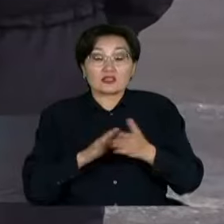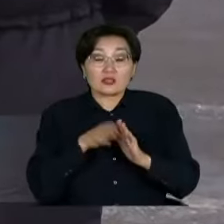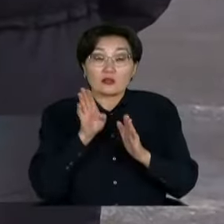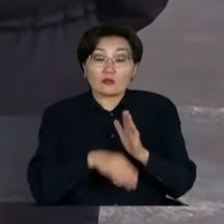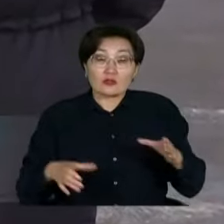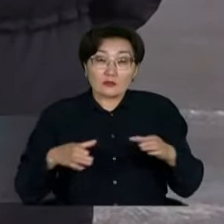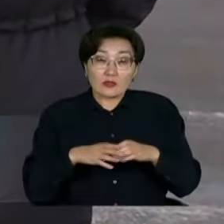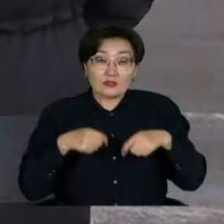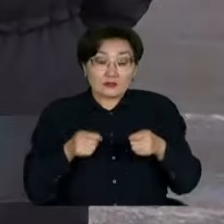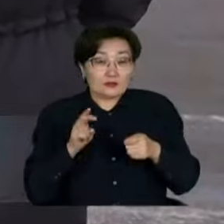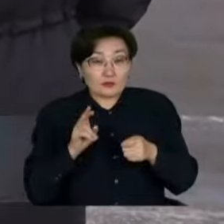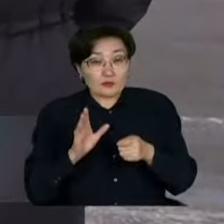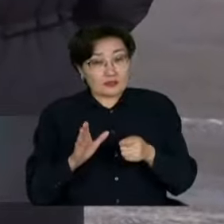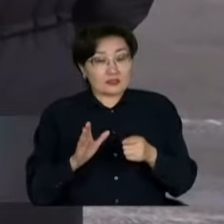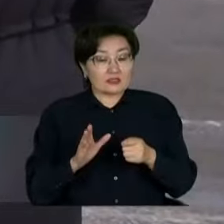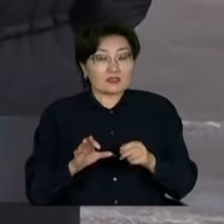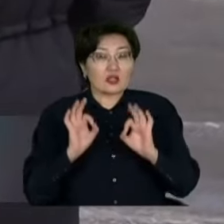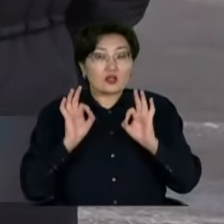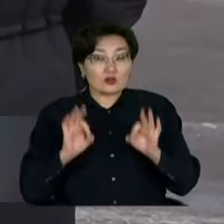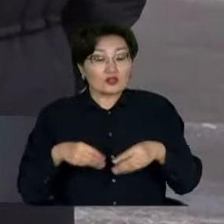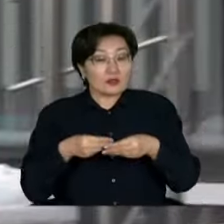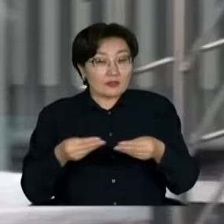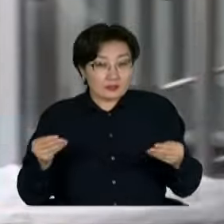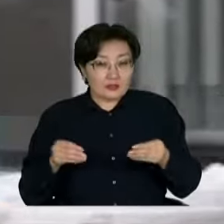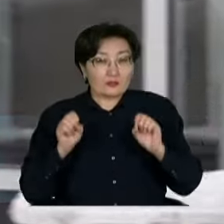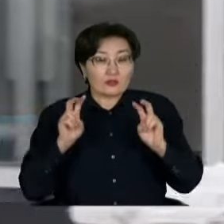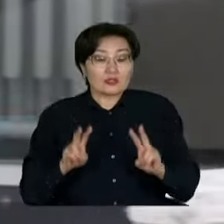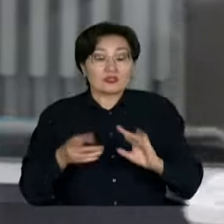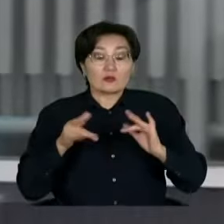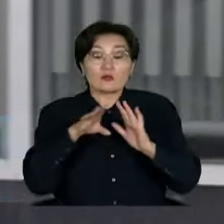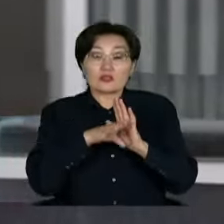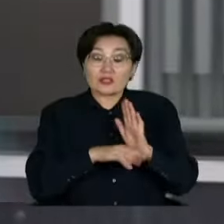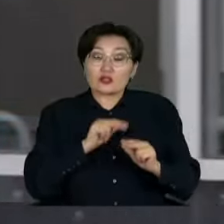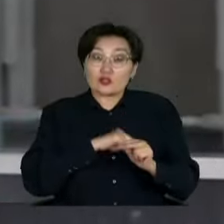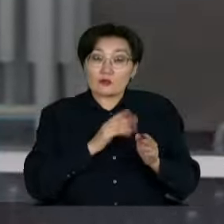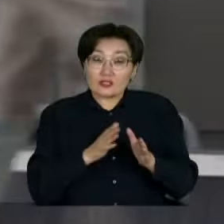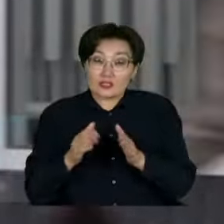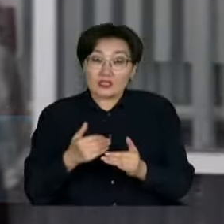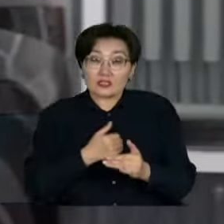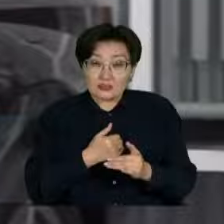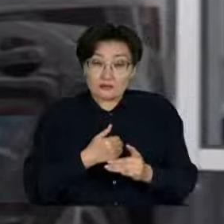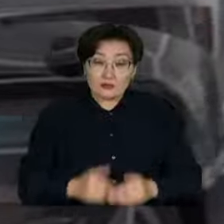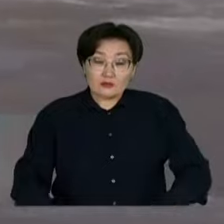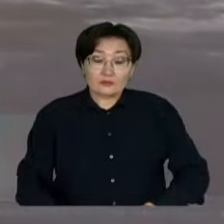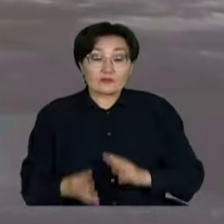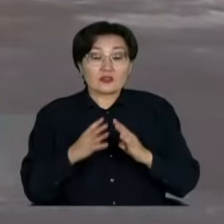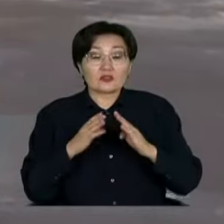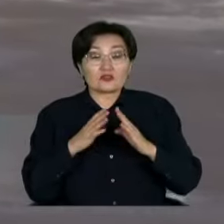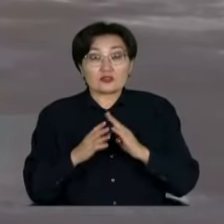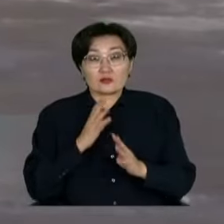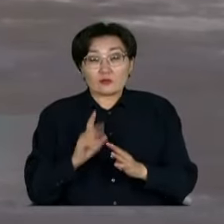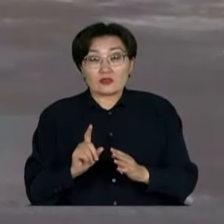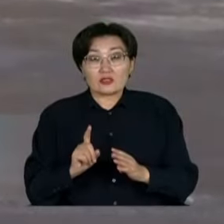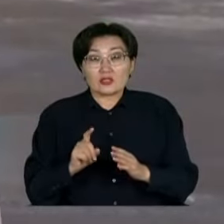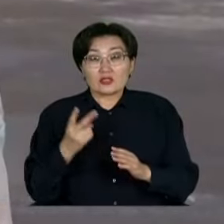жандарға берілетін пәтерлер әділ үлестірілсе, арнайы сайттың жұмысы реттелсе деп тілегін жеткізді. Үй кезегіне 2022-де